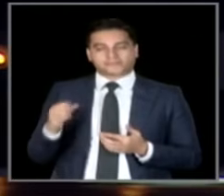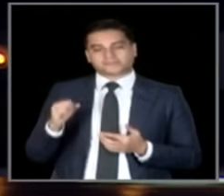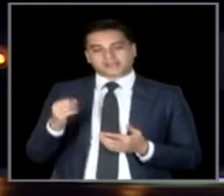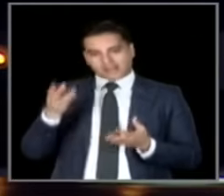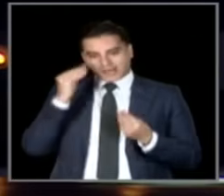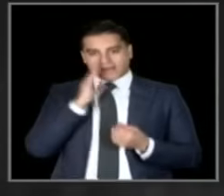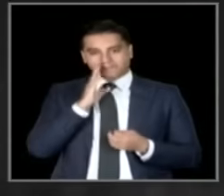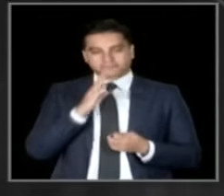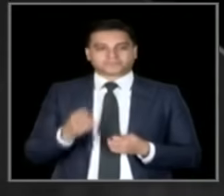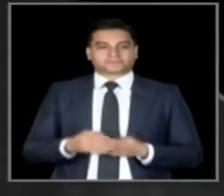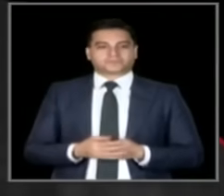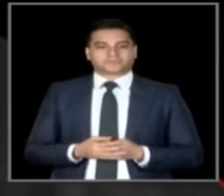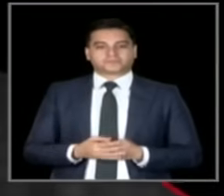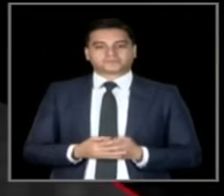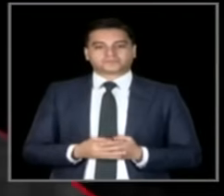هي فقره العلم.